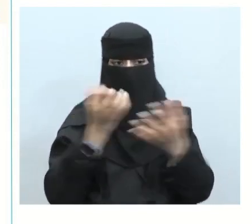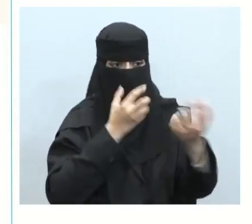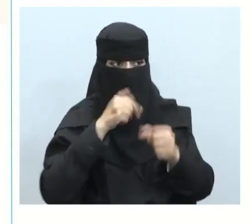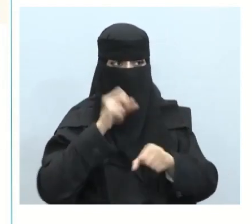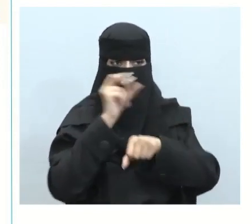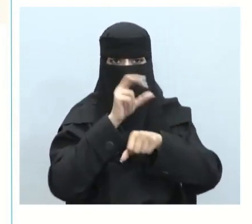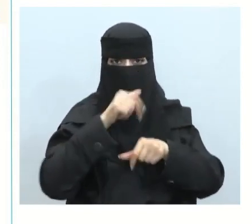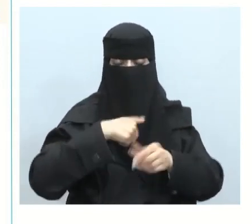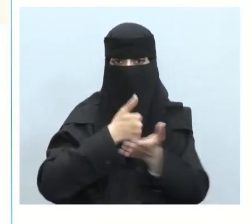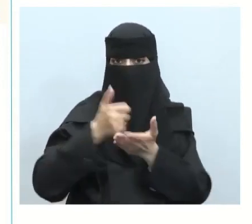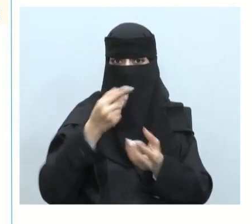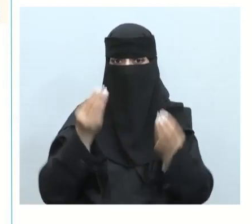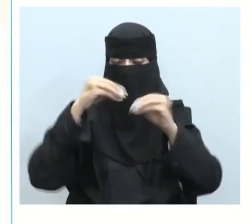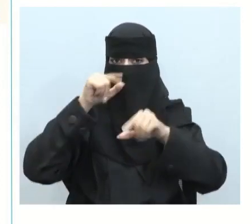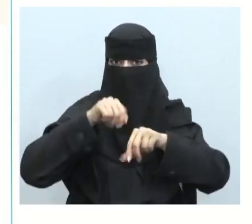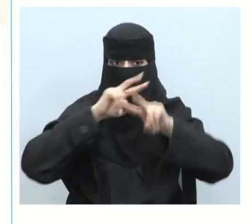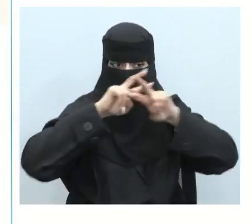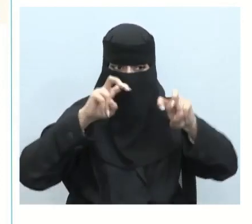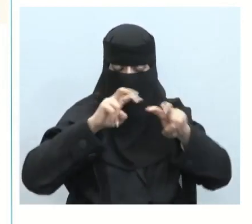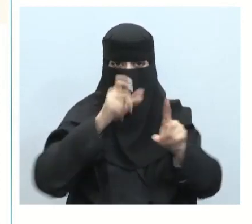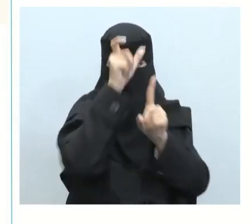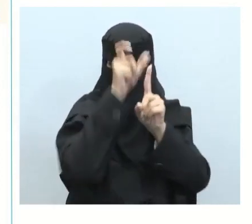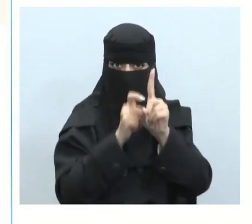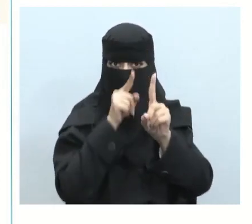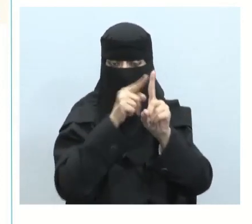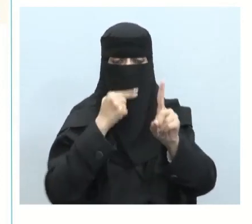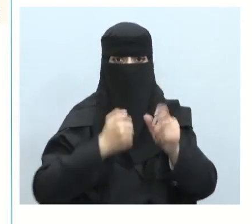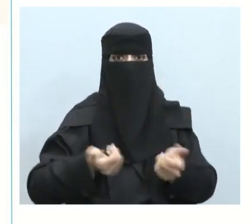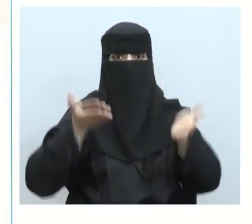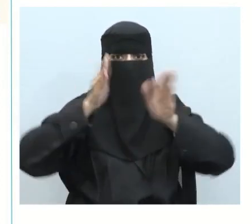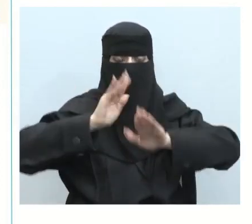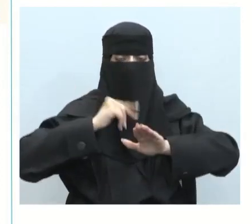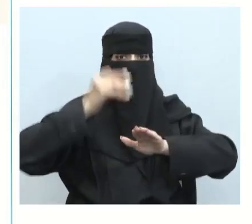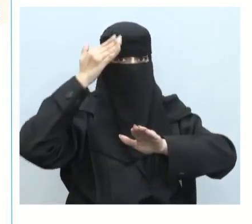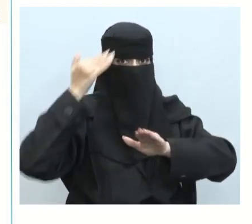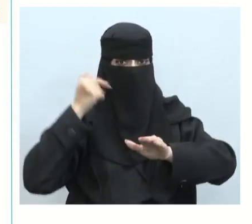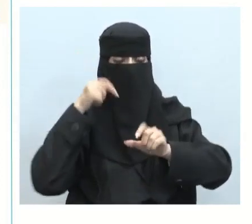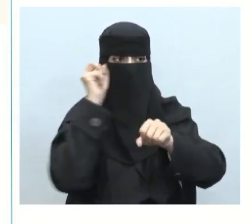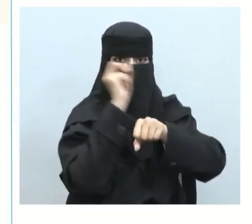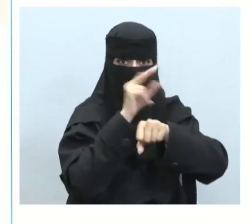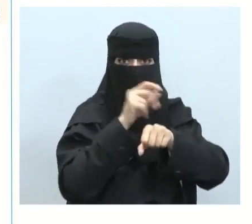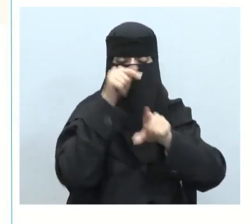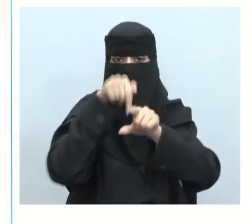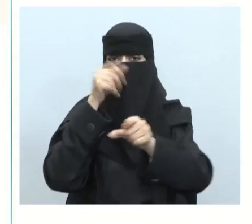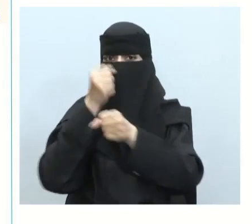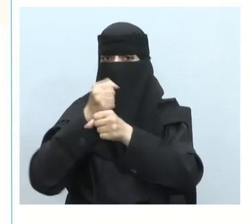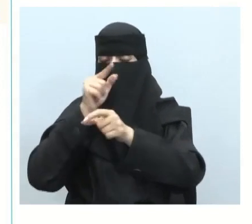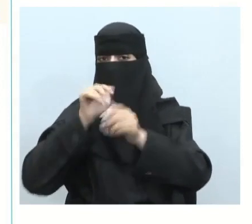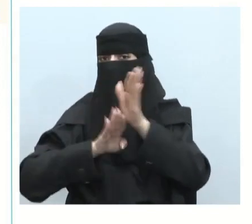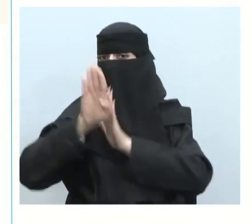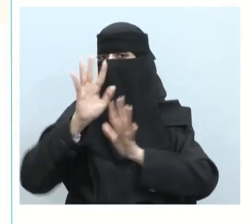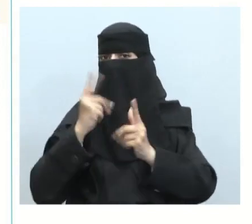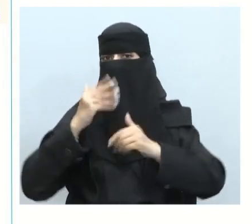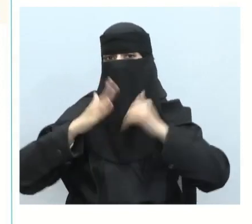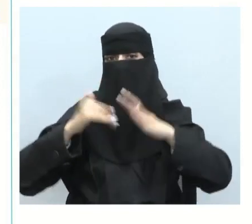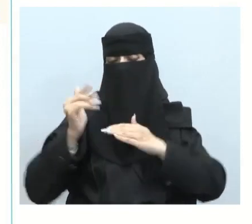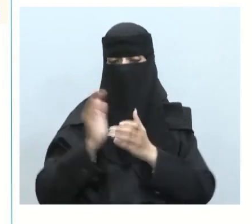تعليم الاساليب موظفين اذا نبح حث عن الموظف الاكثر كفاءه لكي يعلم الاخرين هذا العمل وكيف يطور